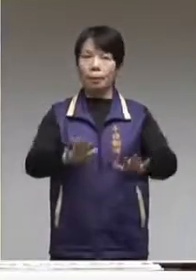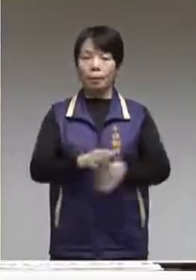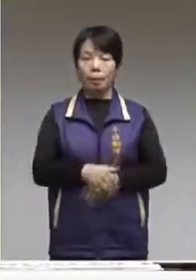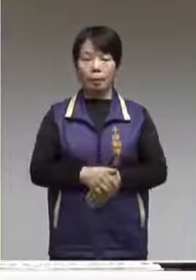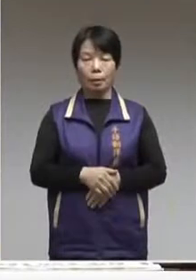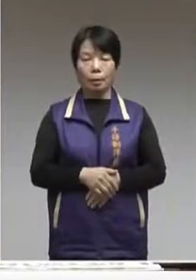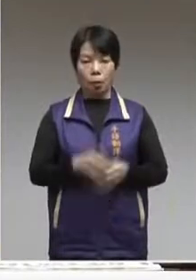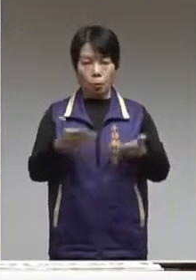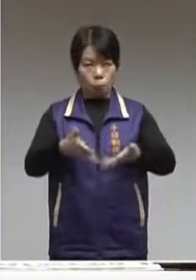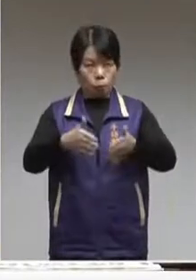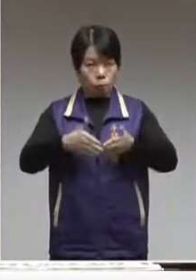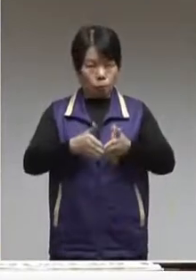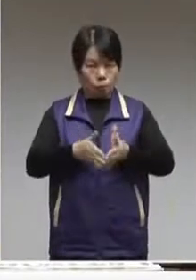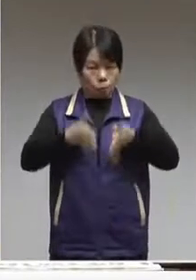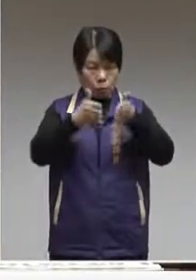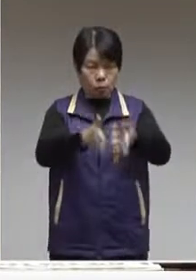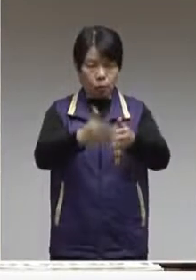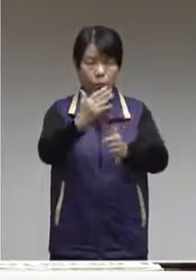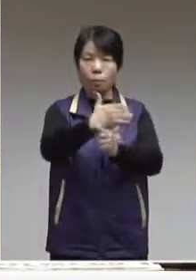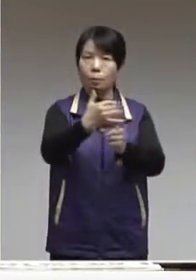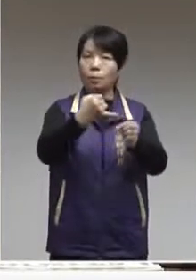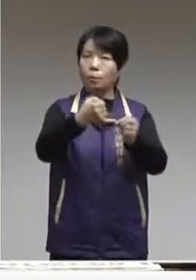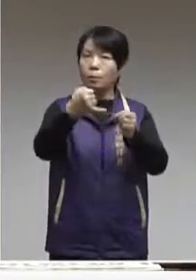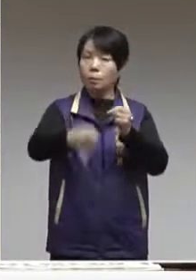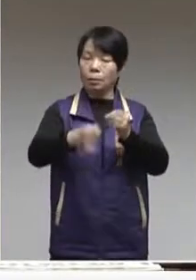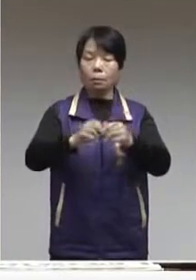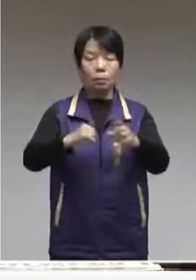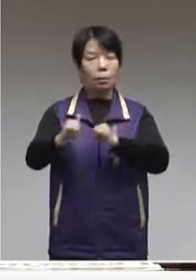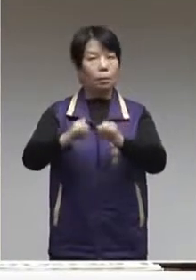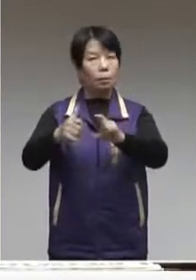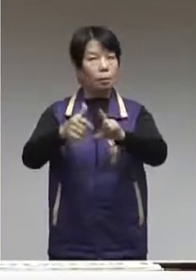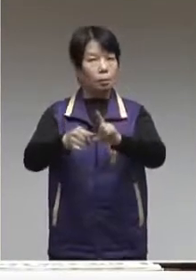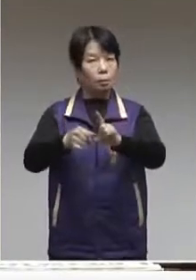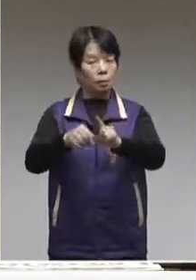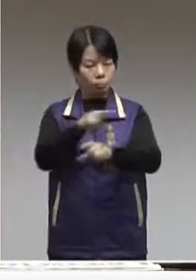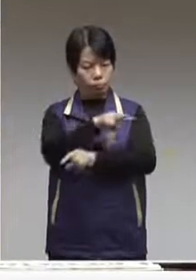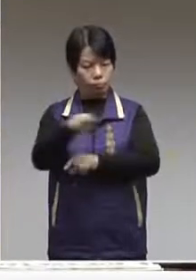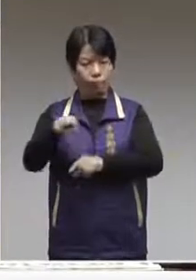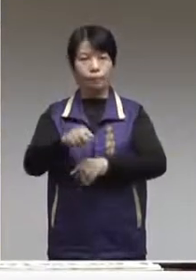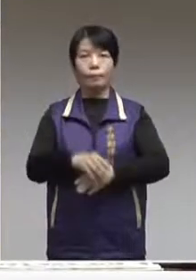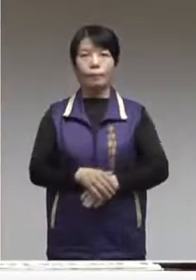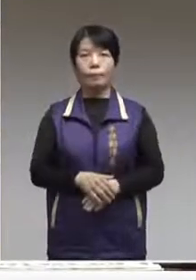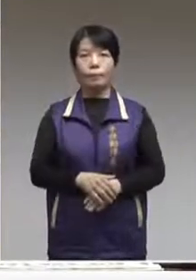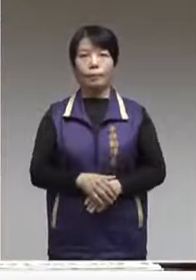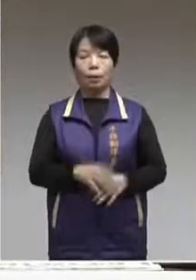点放在旗津区的这些社区筛检站来看，好，